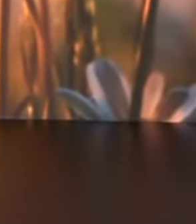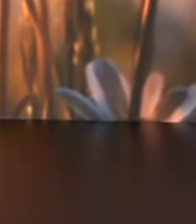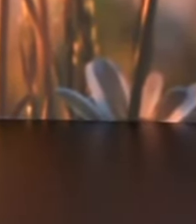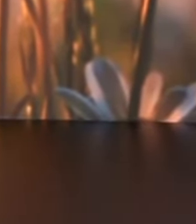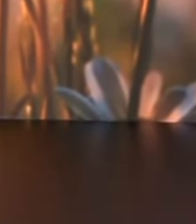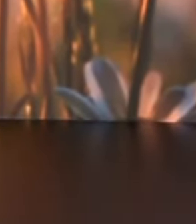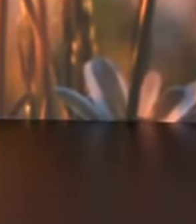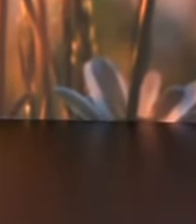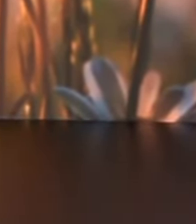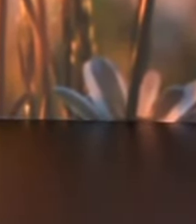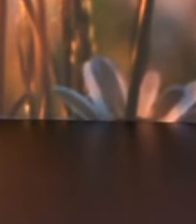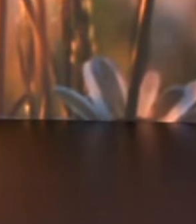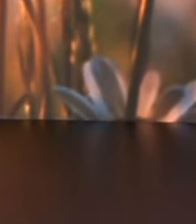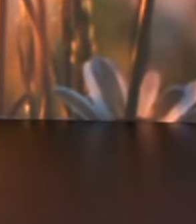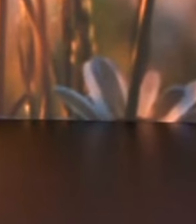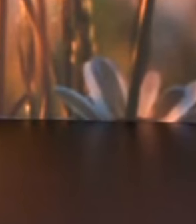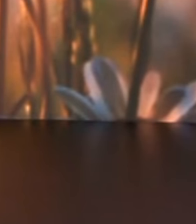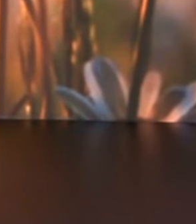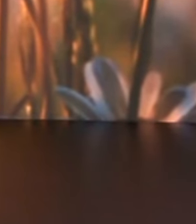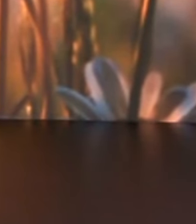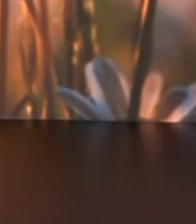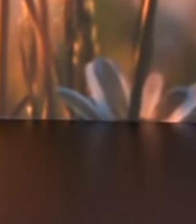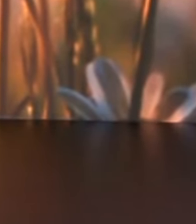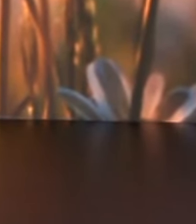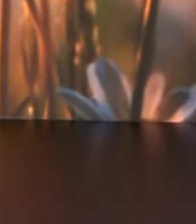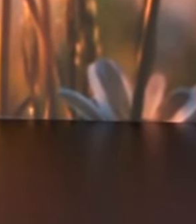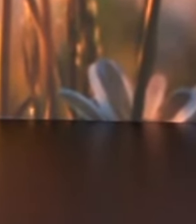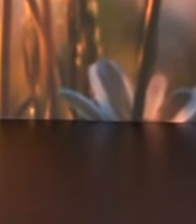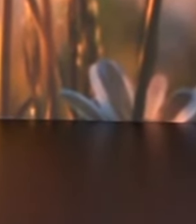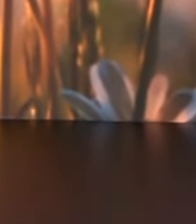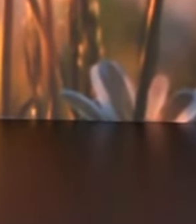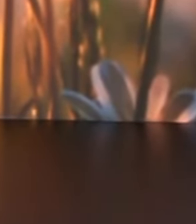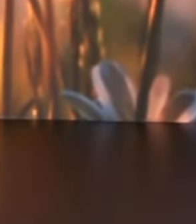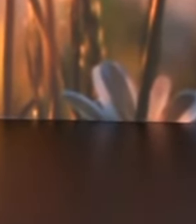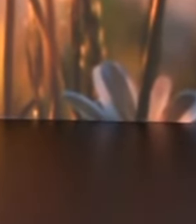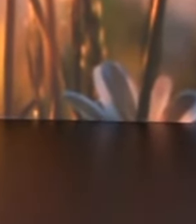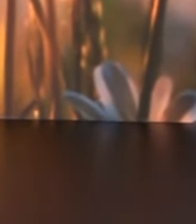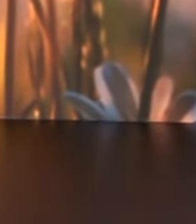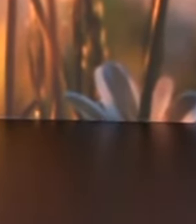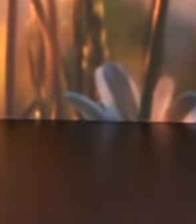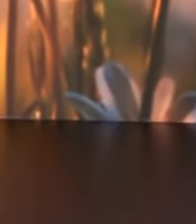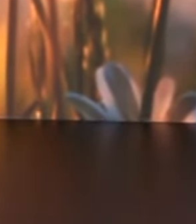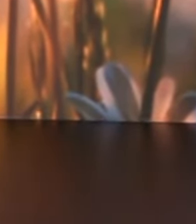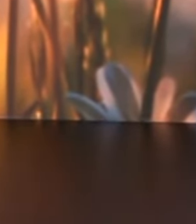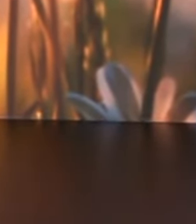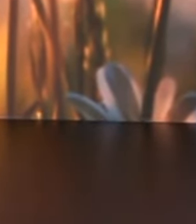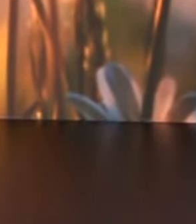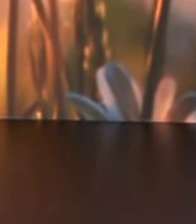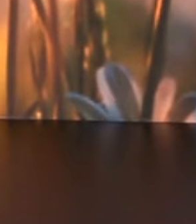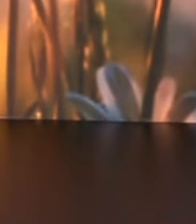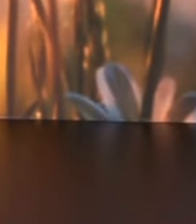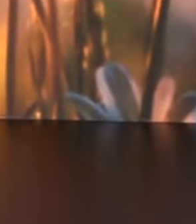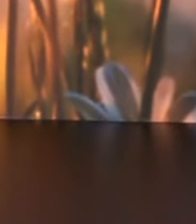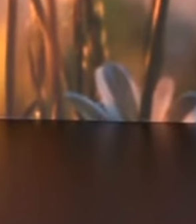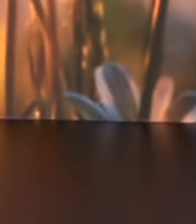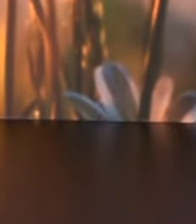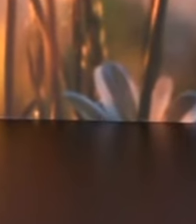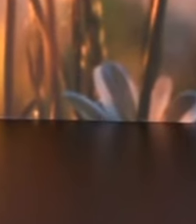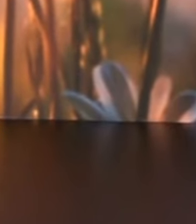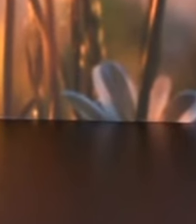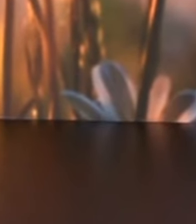күндіз 32 градус ыстықты, түнде 17-19 градус жылыны көрсетеді. Қызылордада күндіз плюс 29, түнде плюс 16. Түркістанда